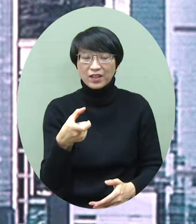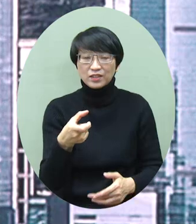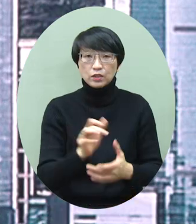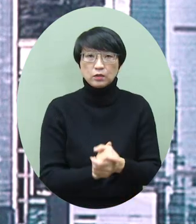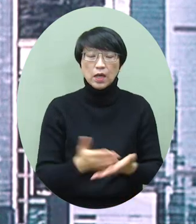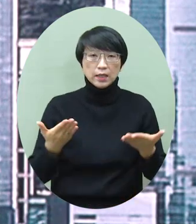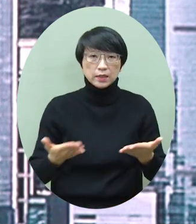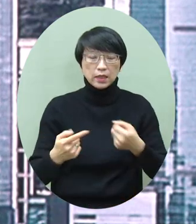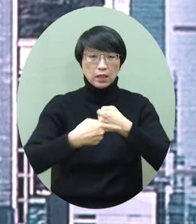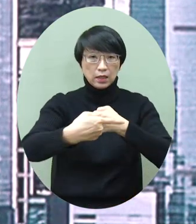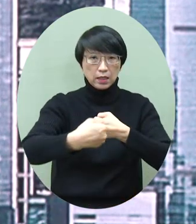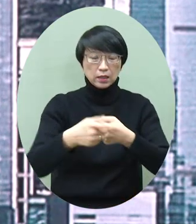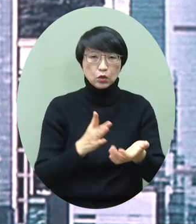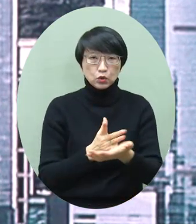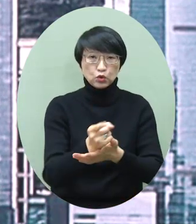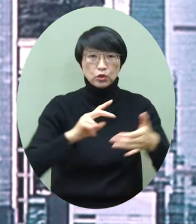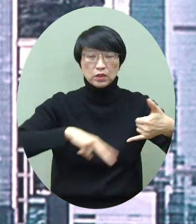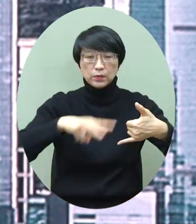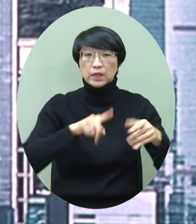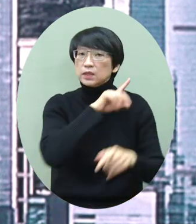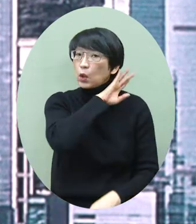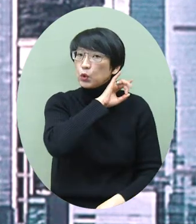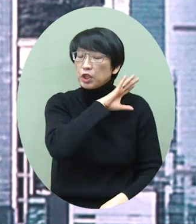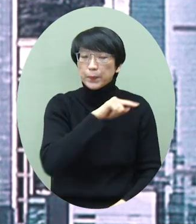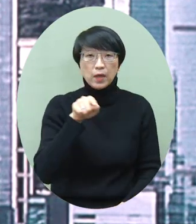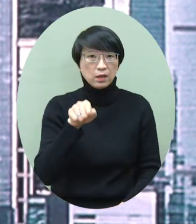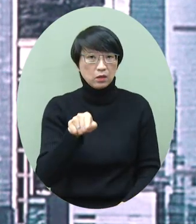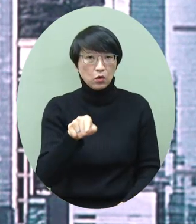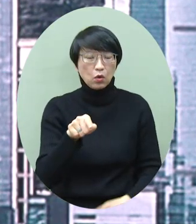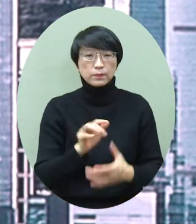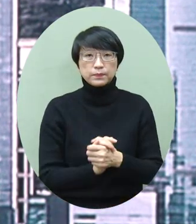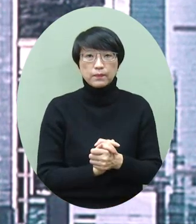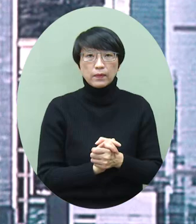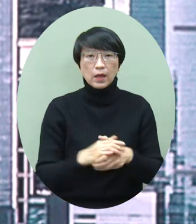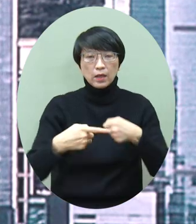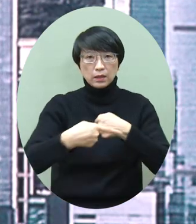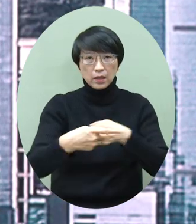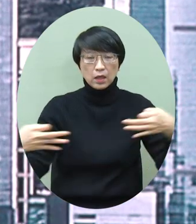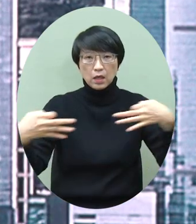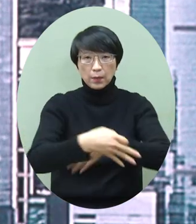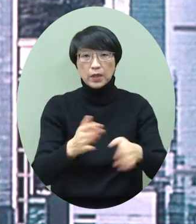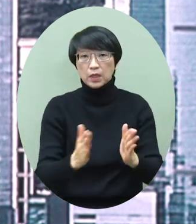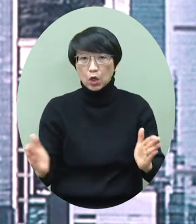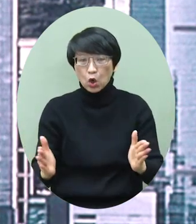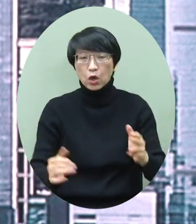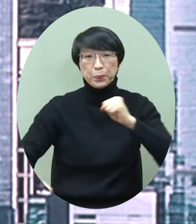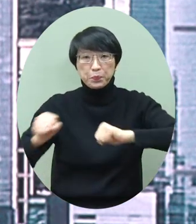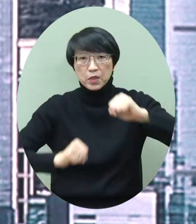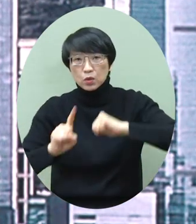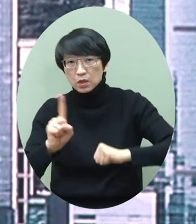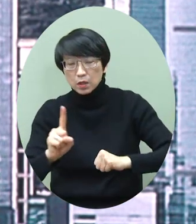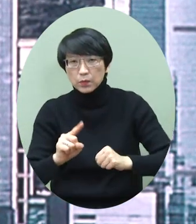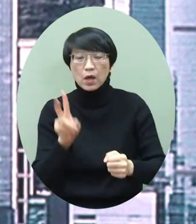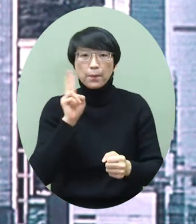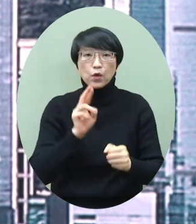的即第一輪的指定酒店而言，酒店在這個第一輪的合約期內的表現，例如執行